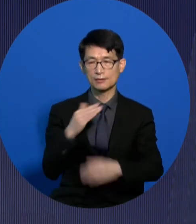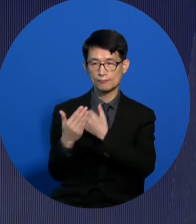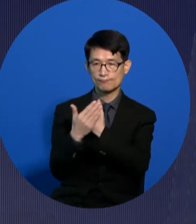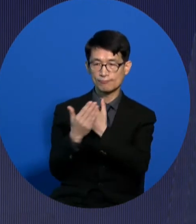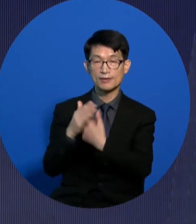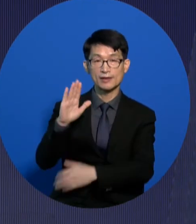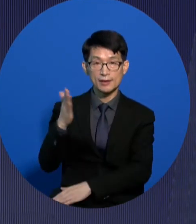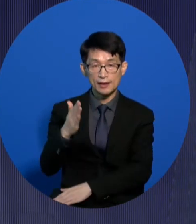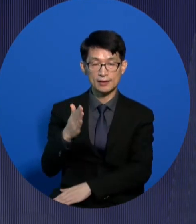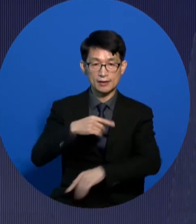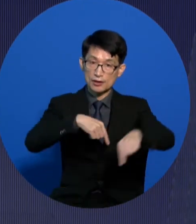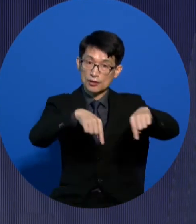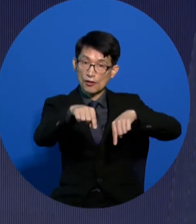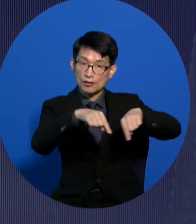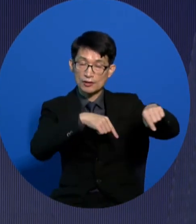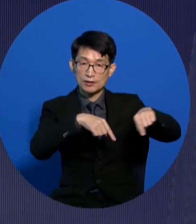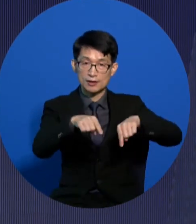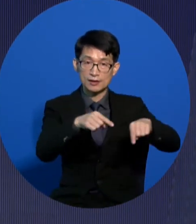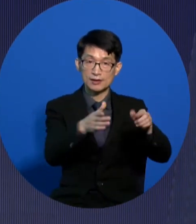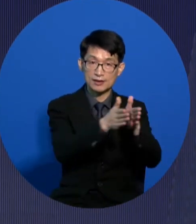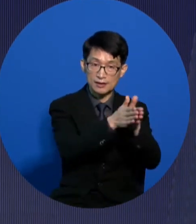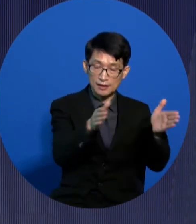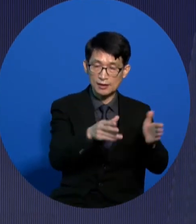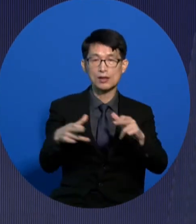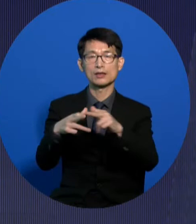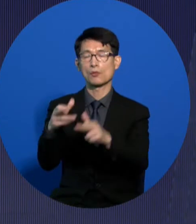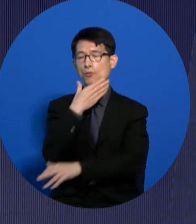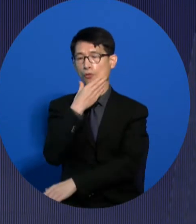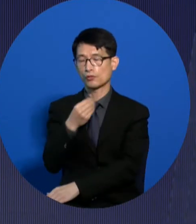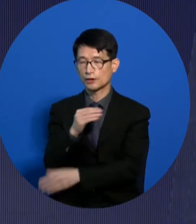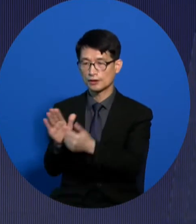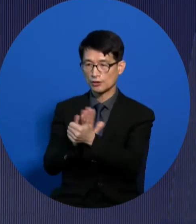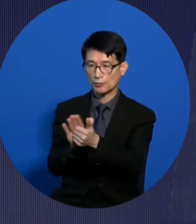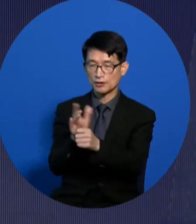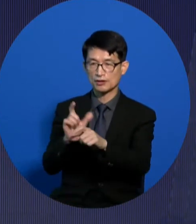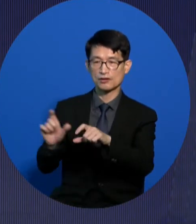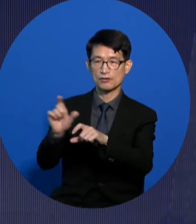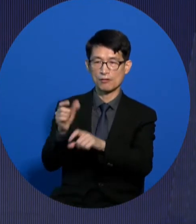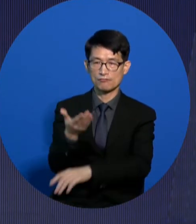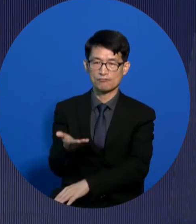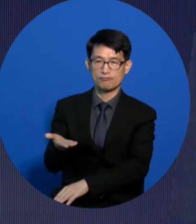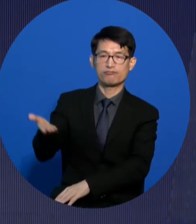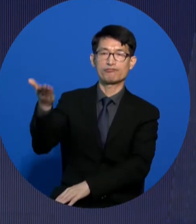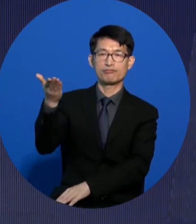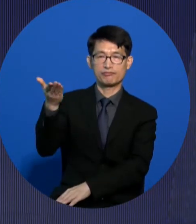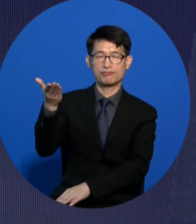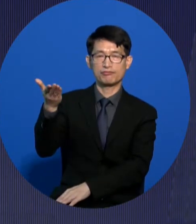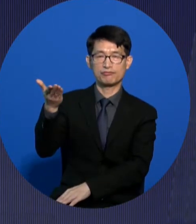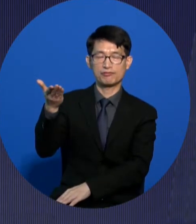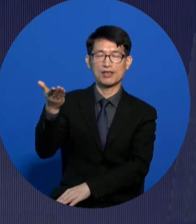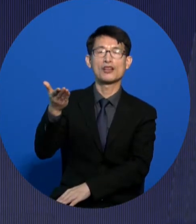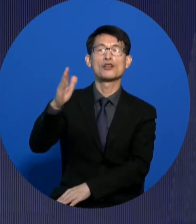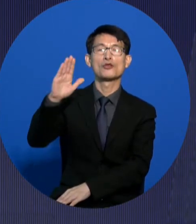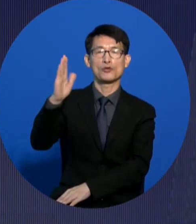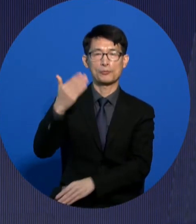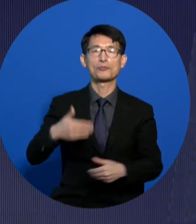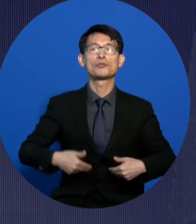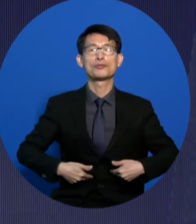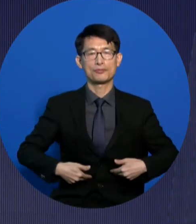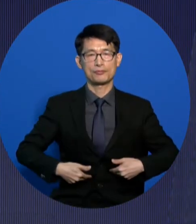등을 통해 장애인 복지 서비스를 한 단계 성장시키는 토대를 구축해 나가야 할